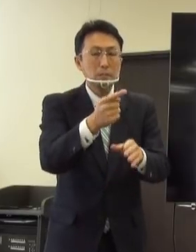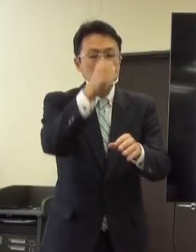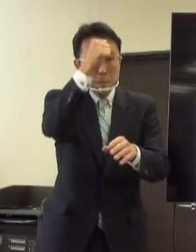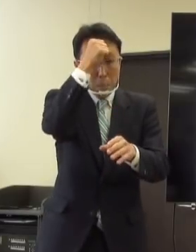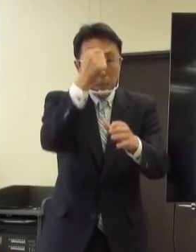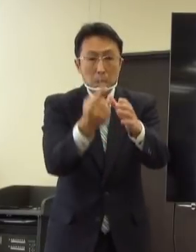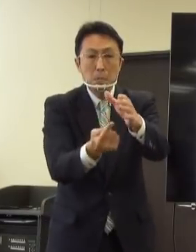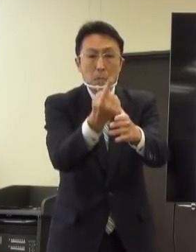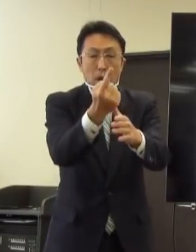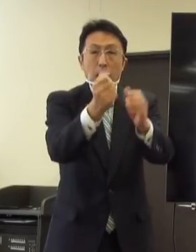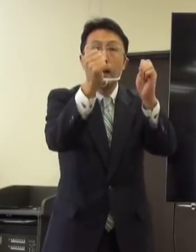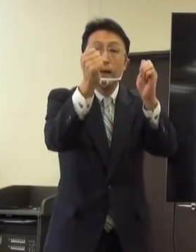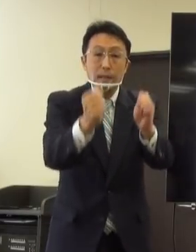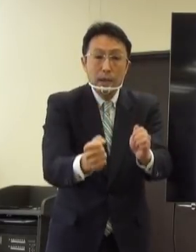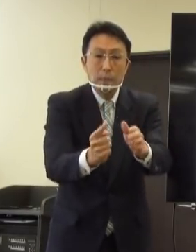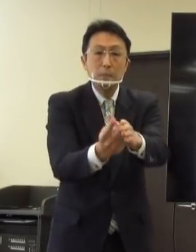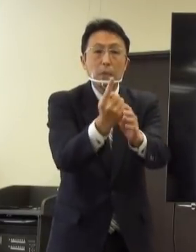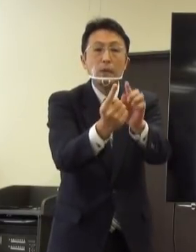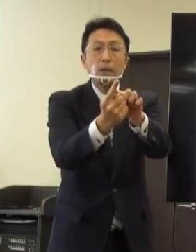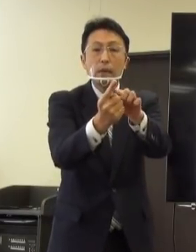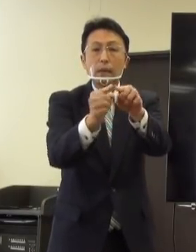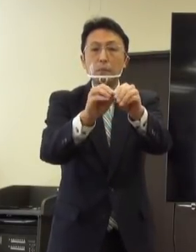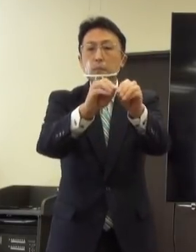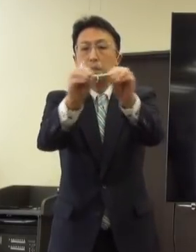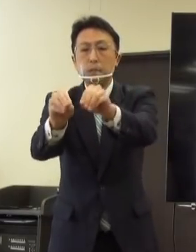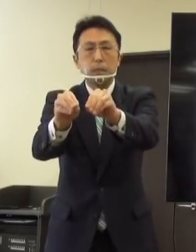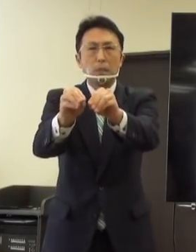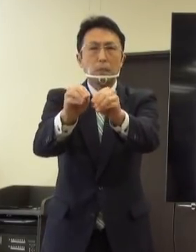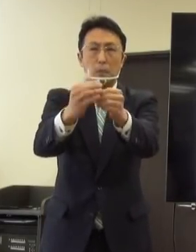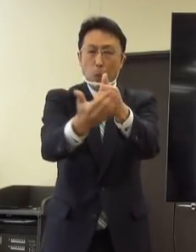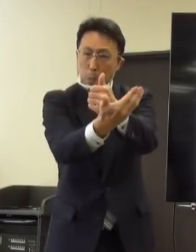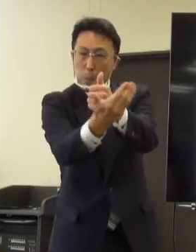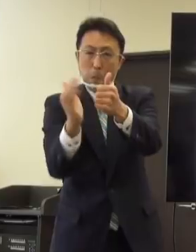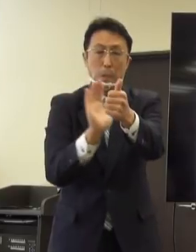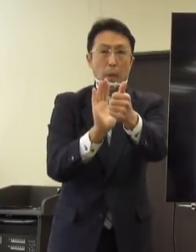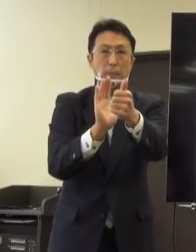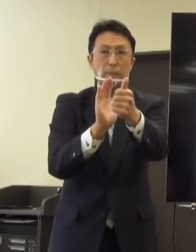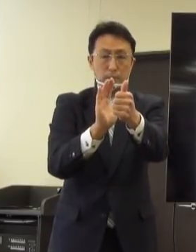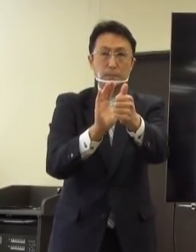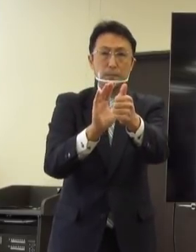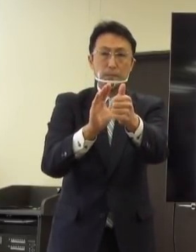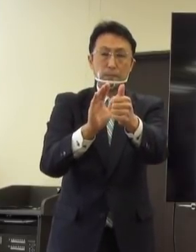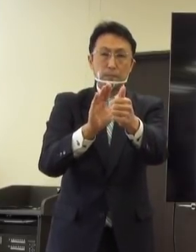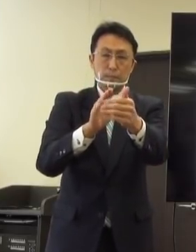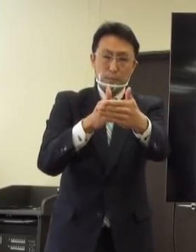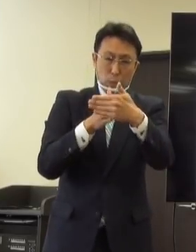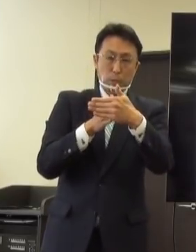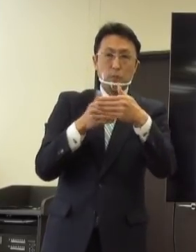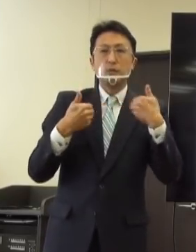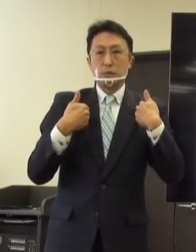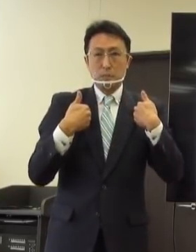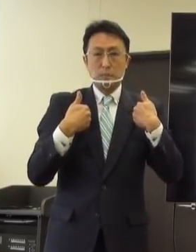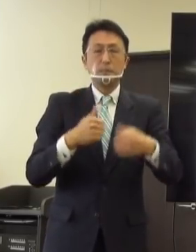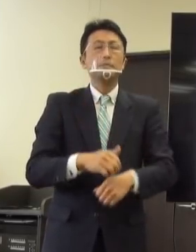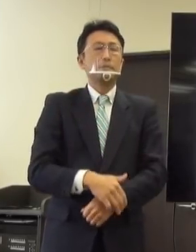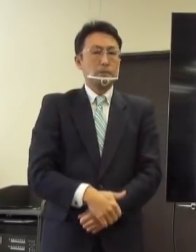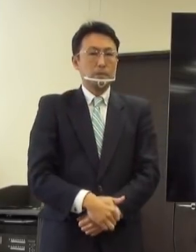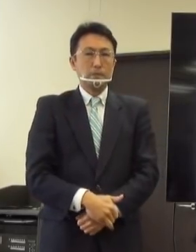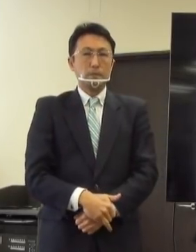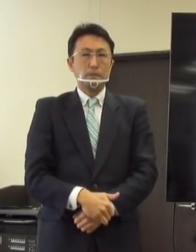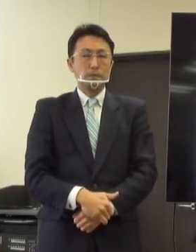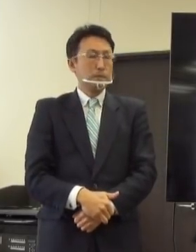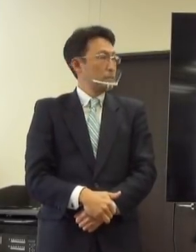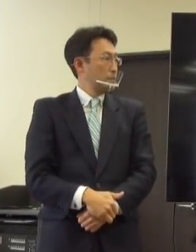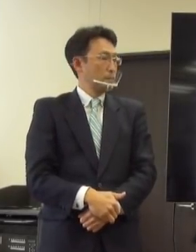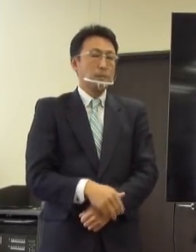こからの拡大を抑えていくという対応を急ぎたいというふうに思っております。それから、